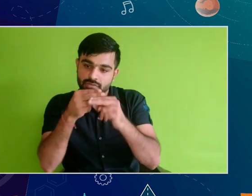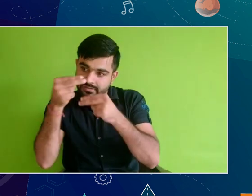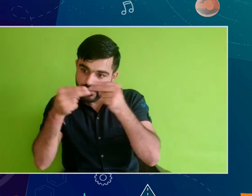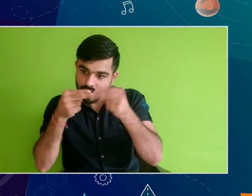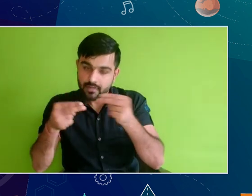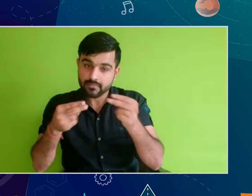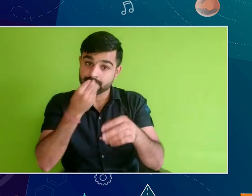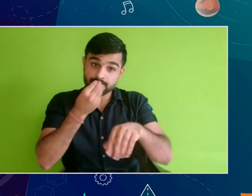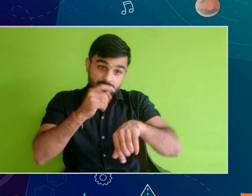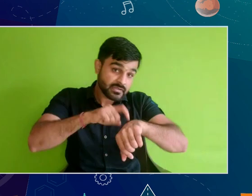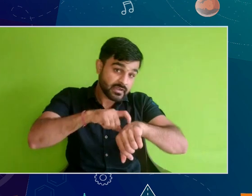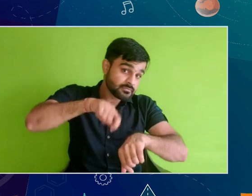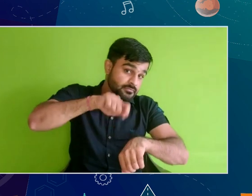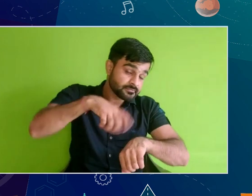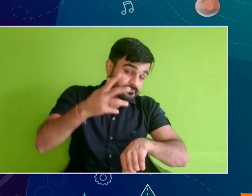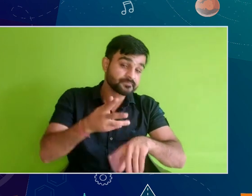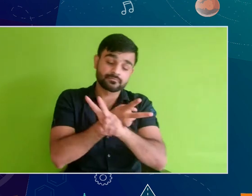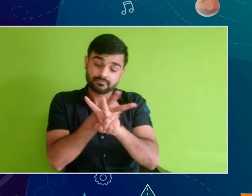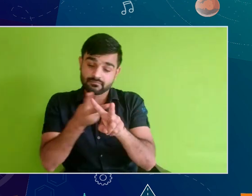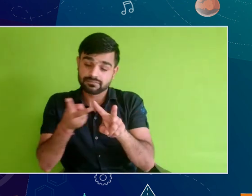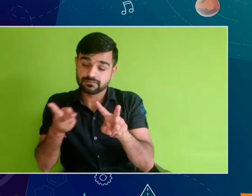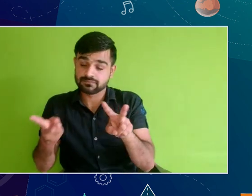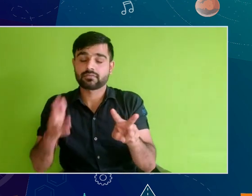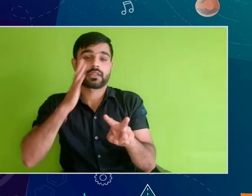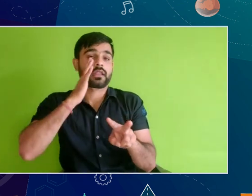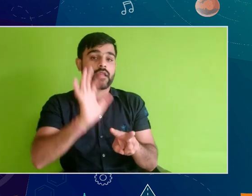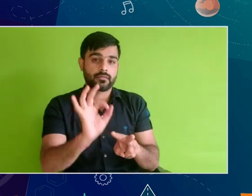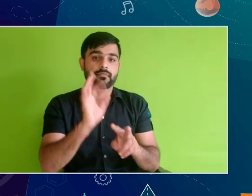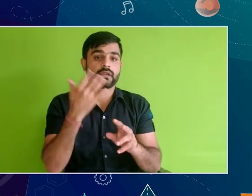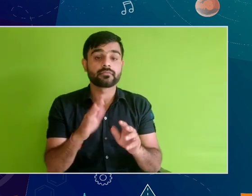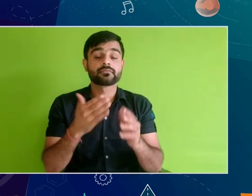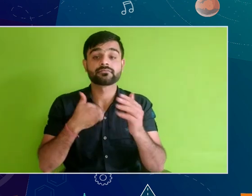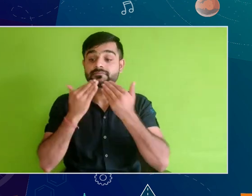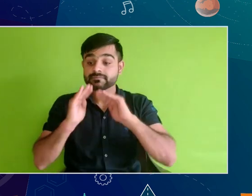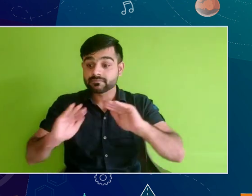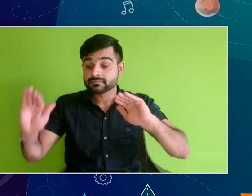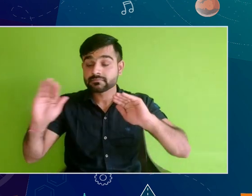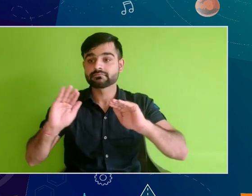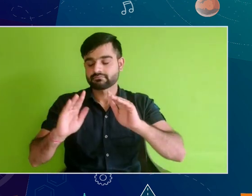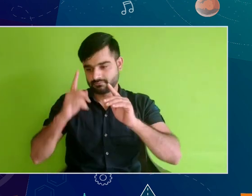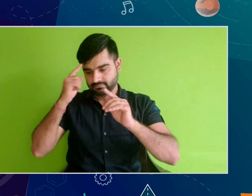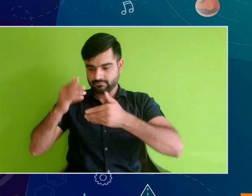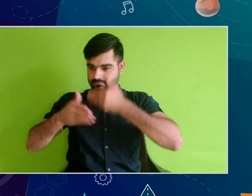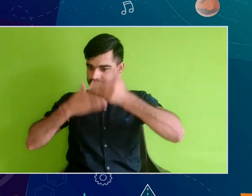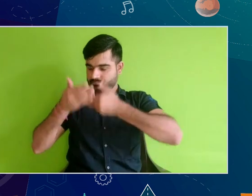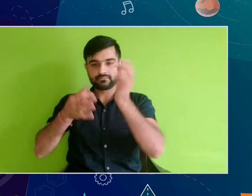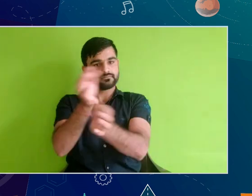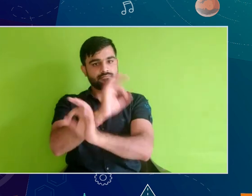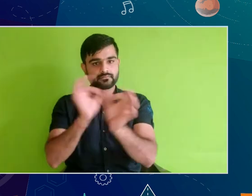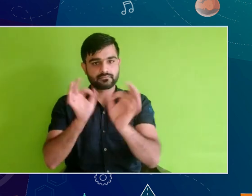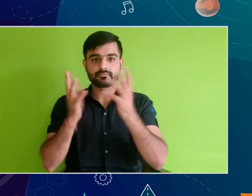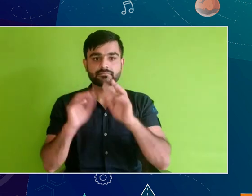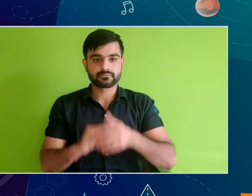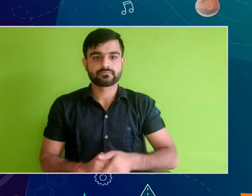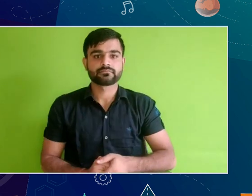क्या था। तो ये सब चीजें बहुत इंपॉर्टेंट होती हैं जब हम बच्चों का अटेंशन ग्रैब करने की कोशिश करते हैं टुवर्ड्स